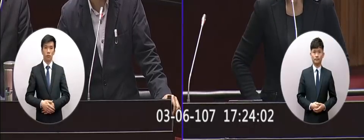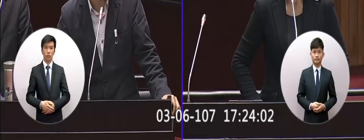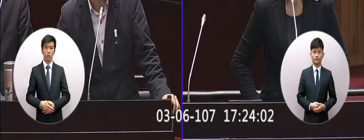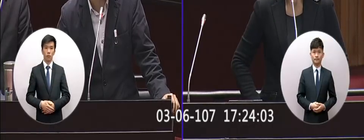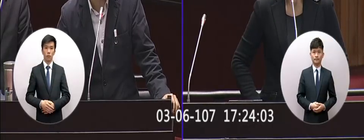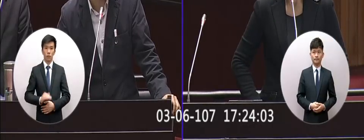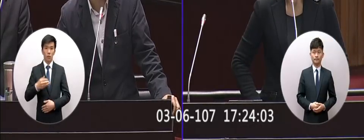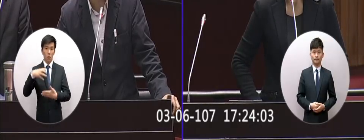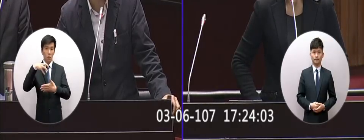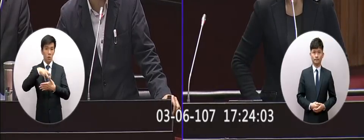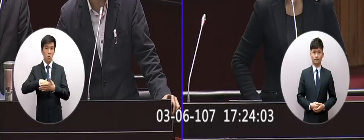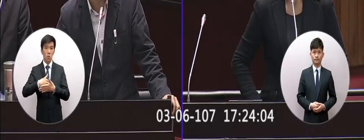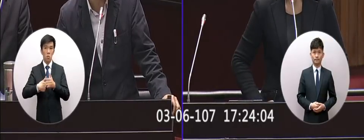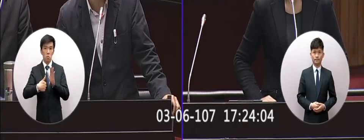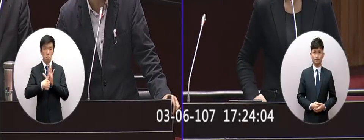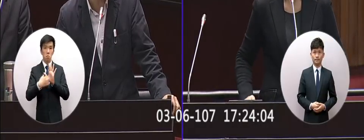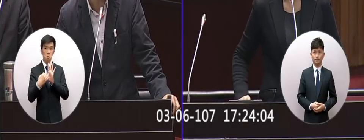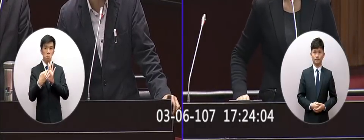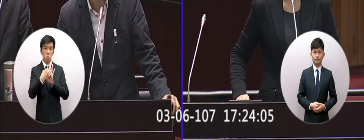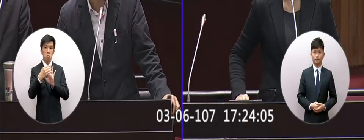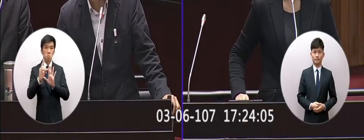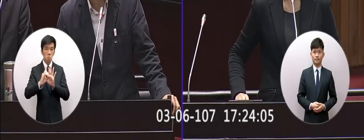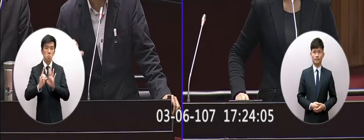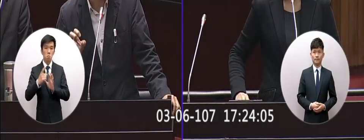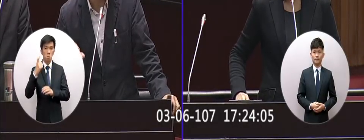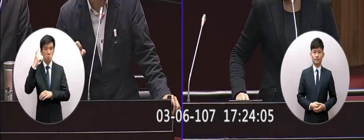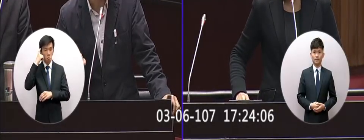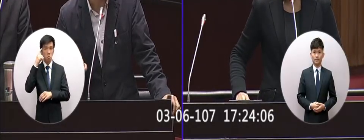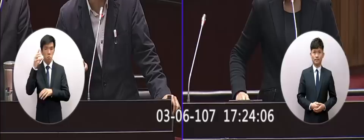是里面要有什么样的内容，除了考虑资讯的